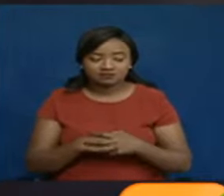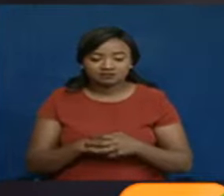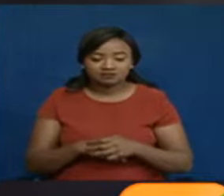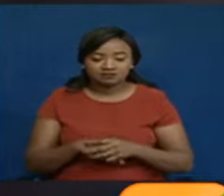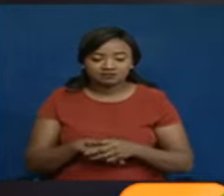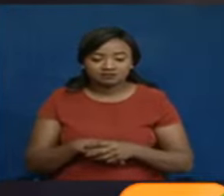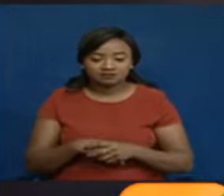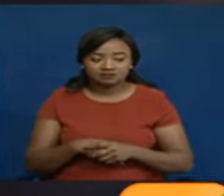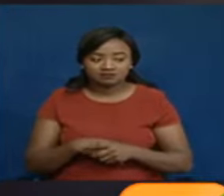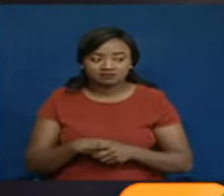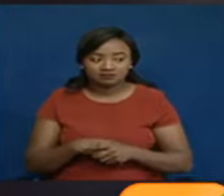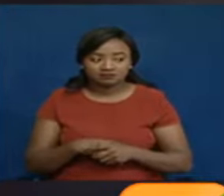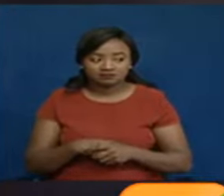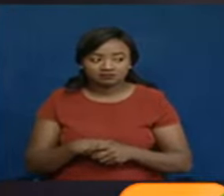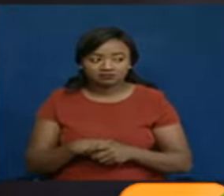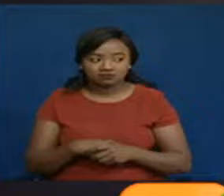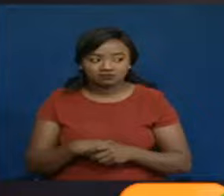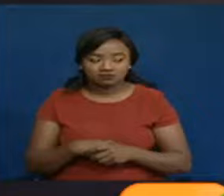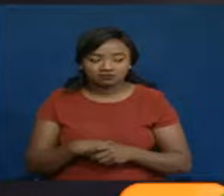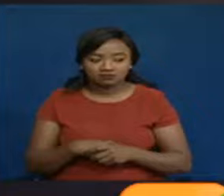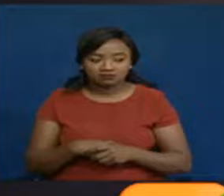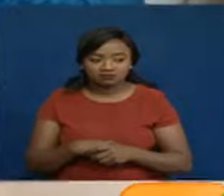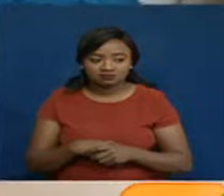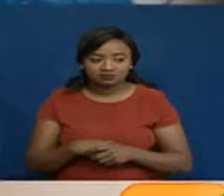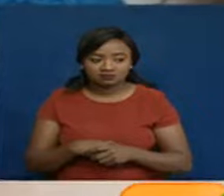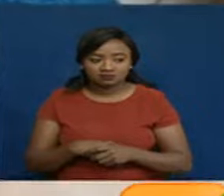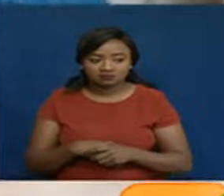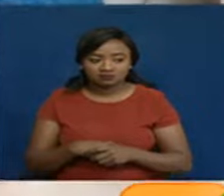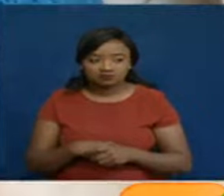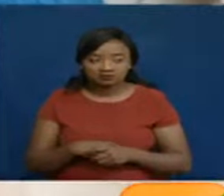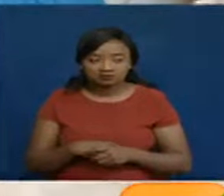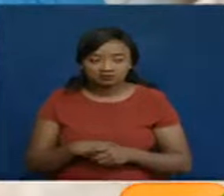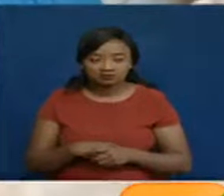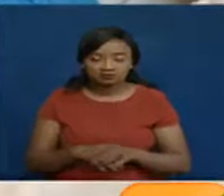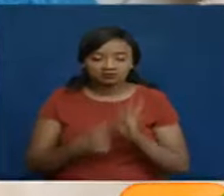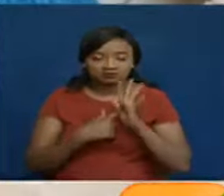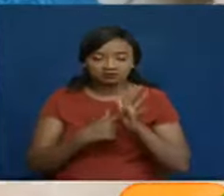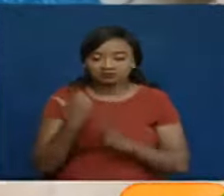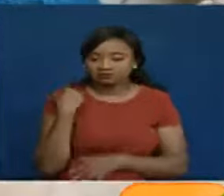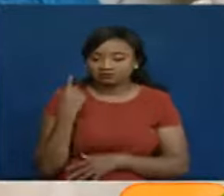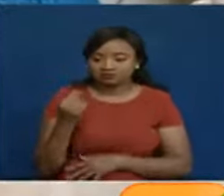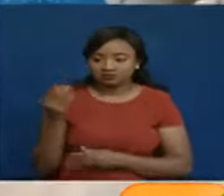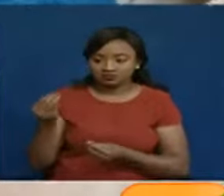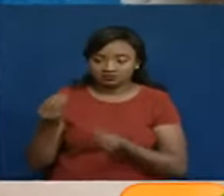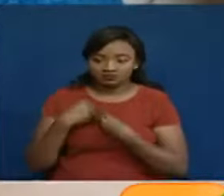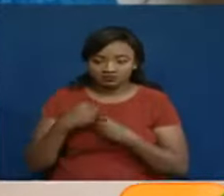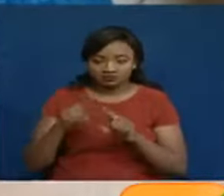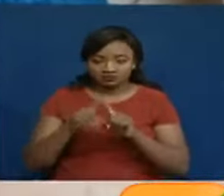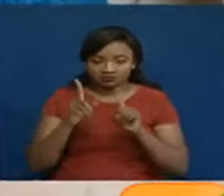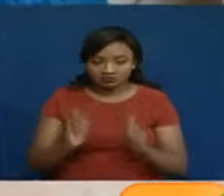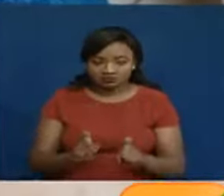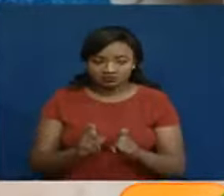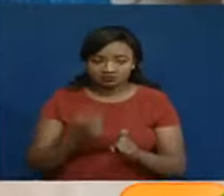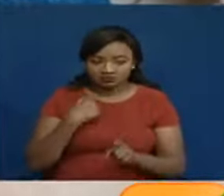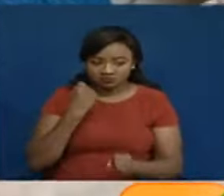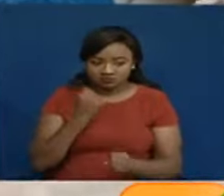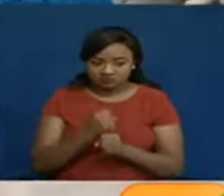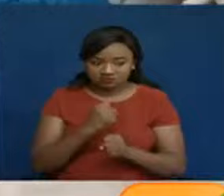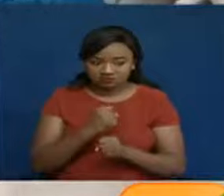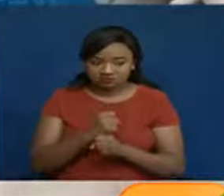kama kukalia form na nimeshonwa. Nimeletea asubuhi mtihani na nikafanya. Na